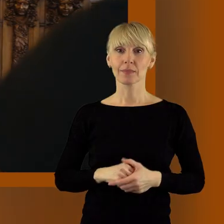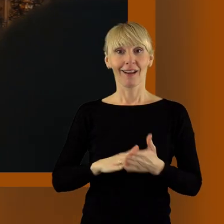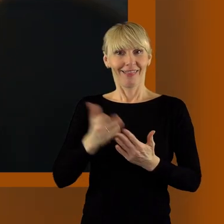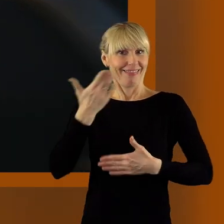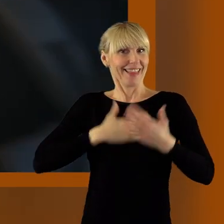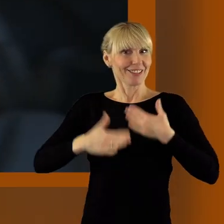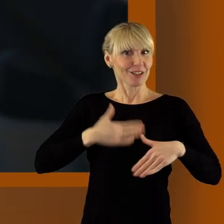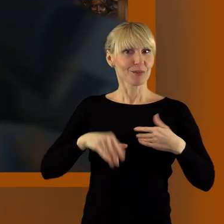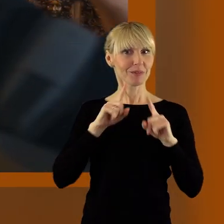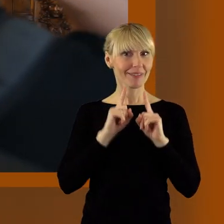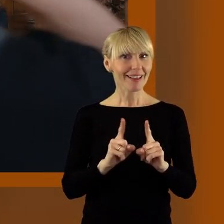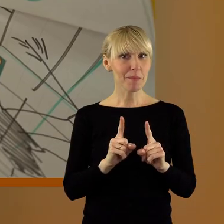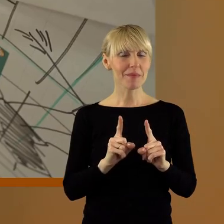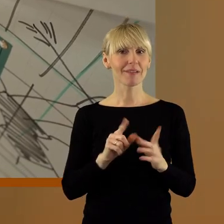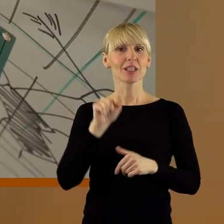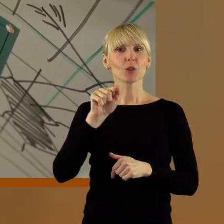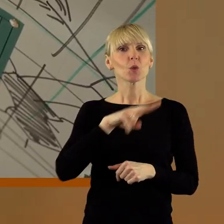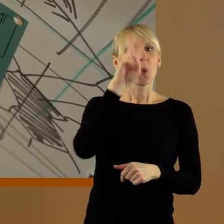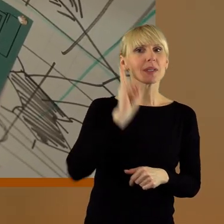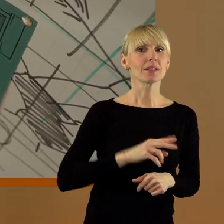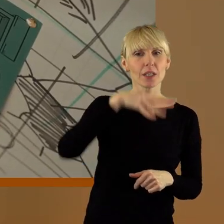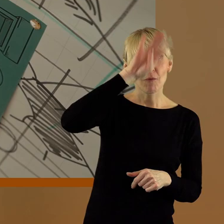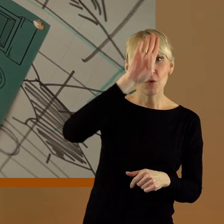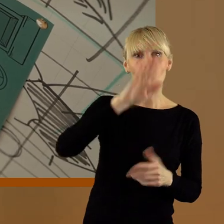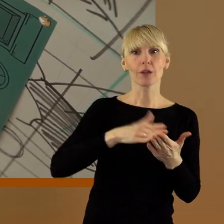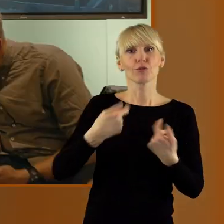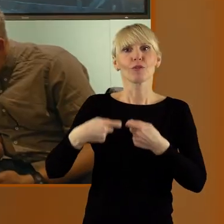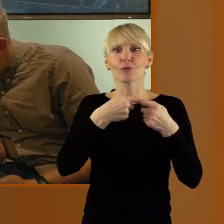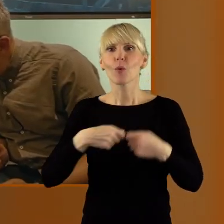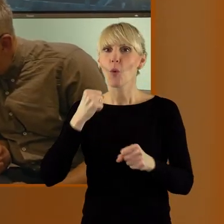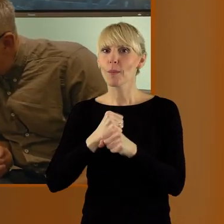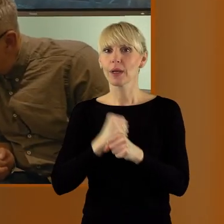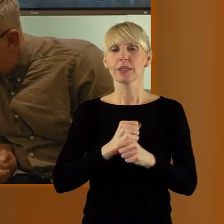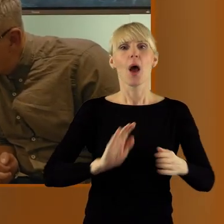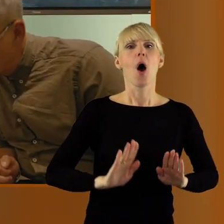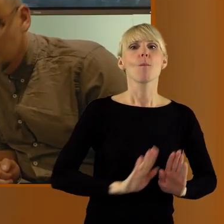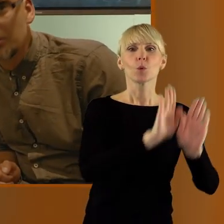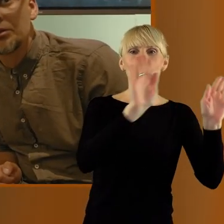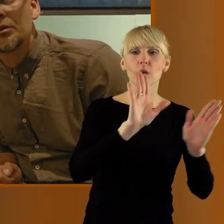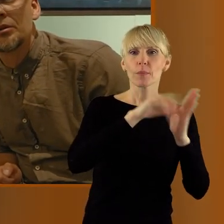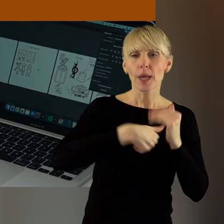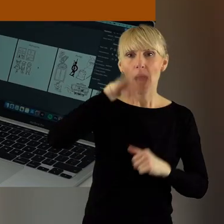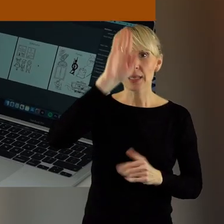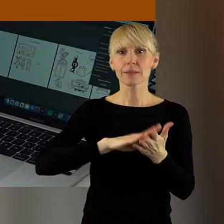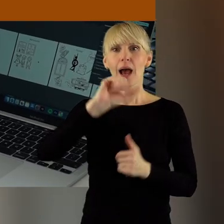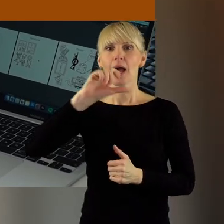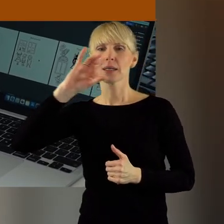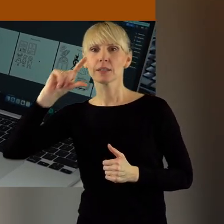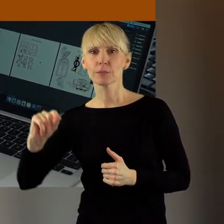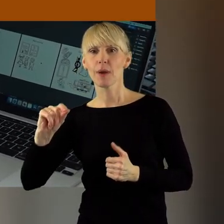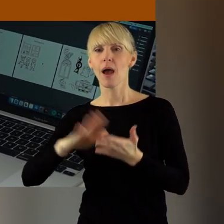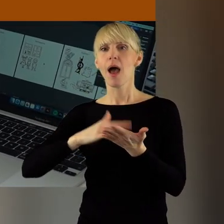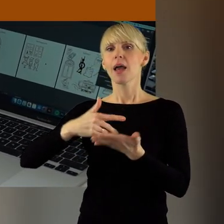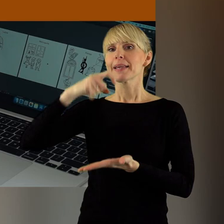Cieszymy się, że instytucje w Łodzi potrafią współpracować, że Muzeum Miasta, Akademia i Akademickie Centrum Designu potrafią